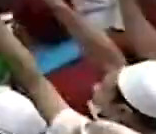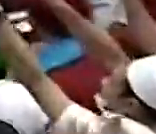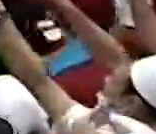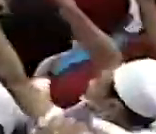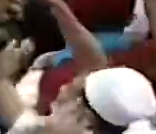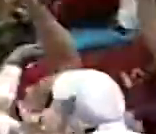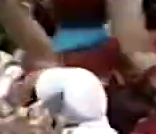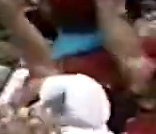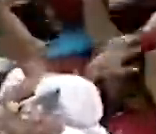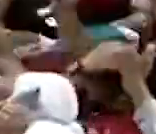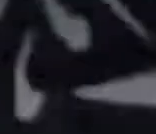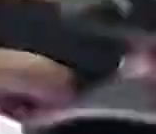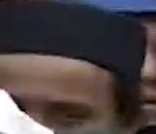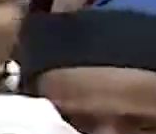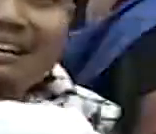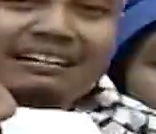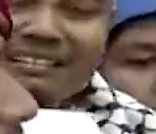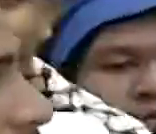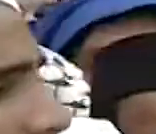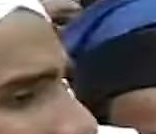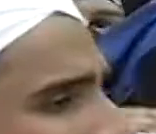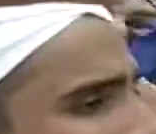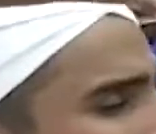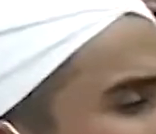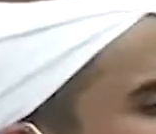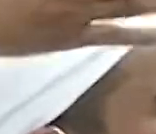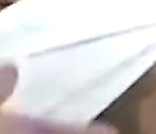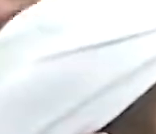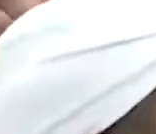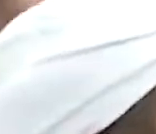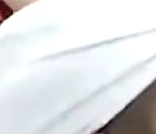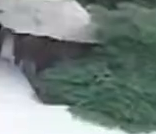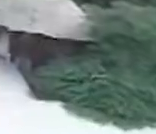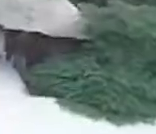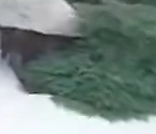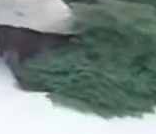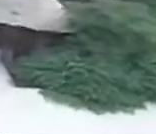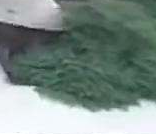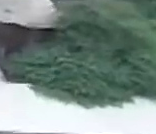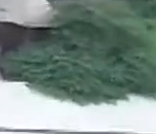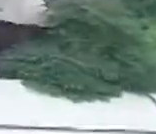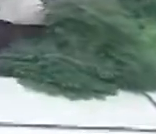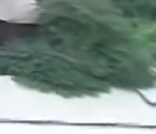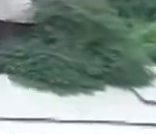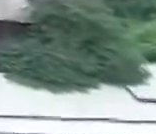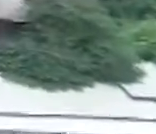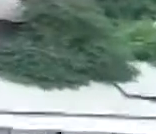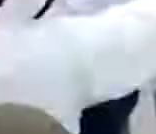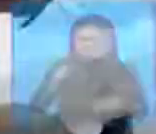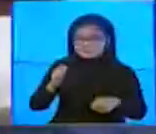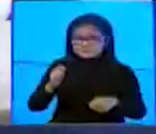KUA flight 19 biro hukum DKI dan Gubernur DKI